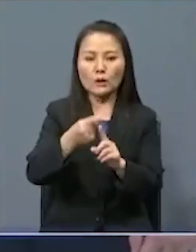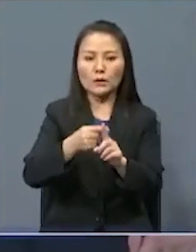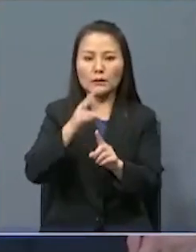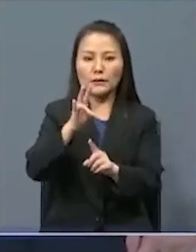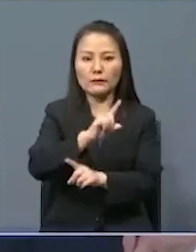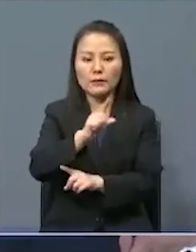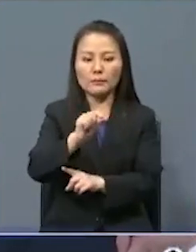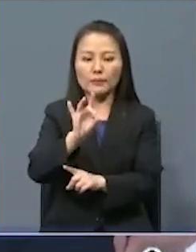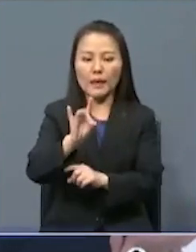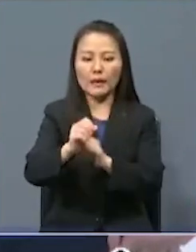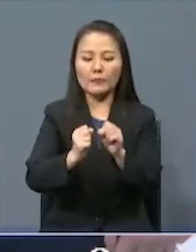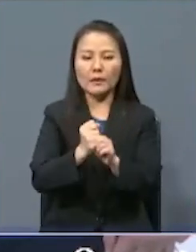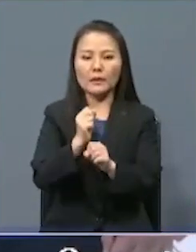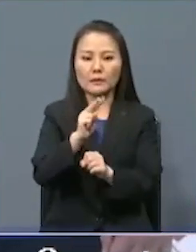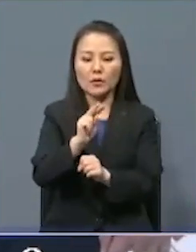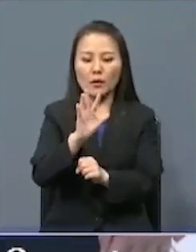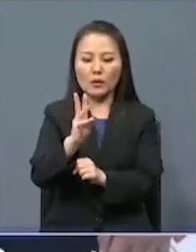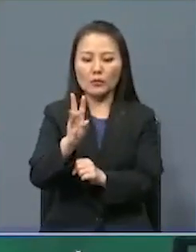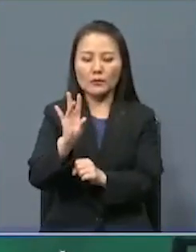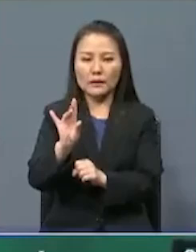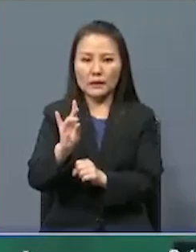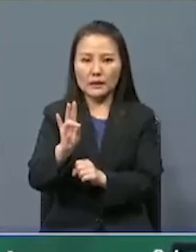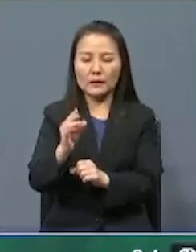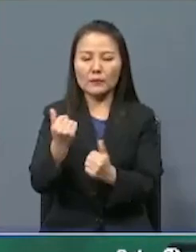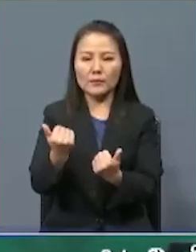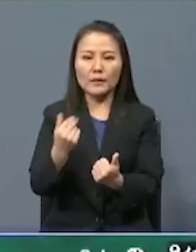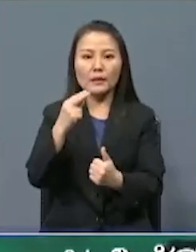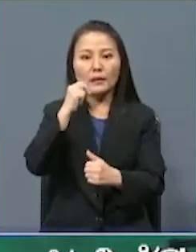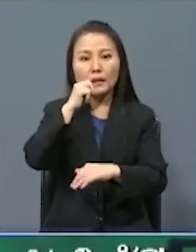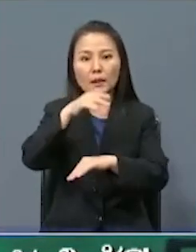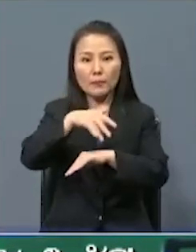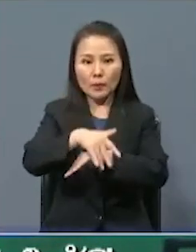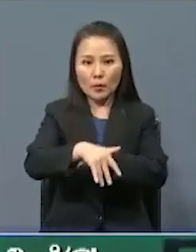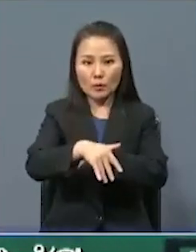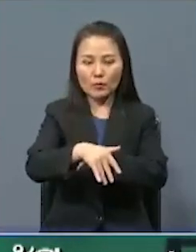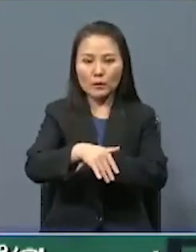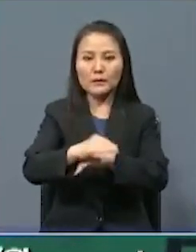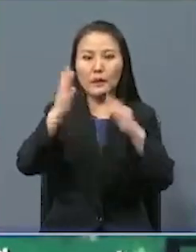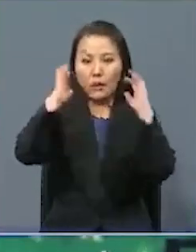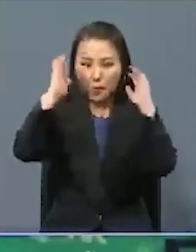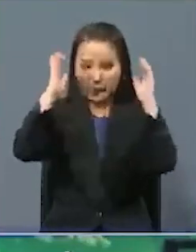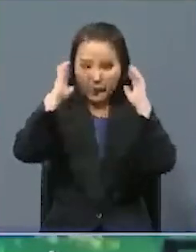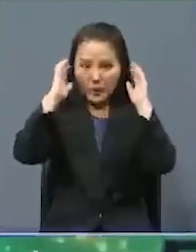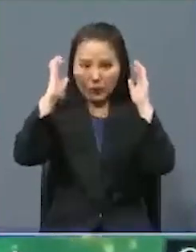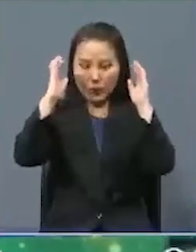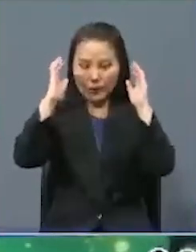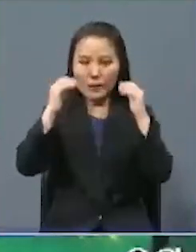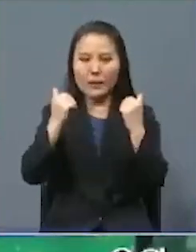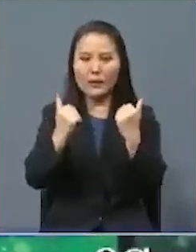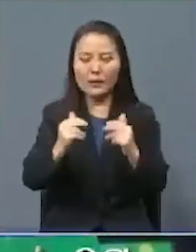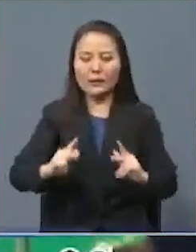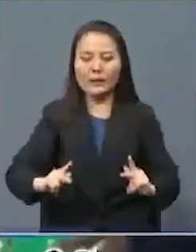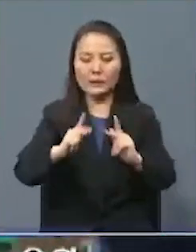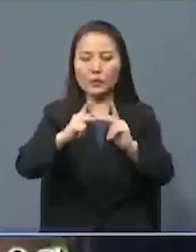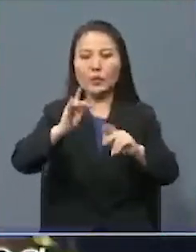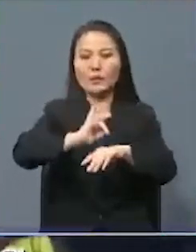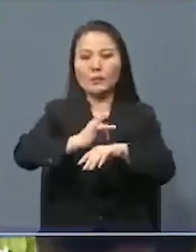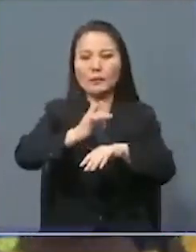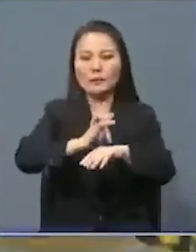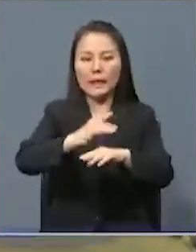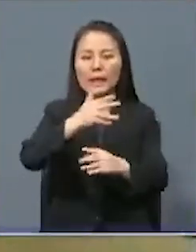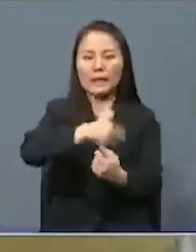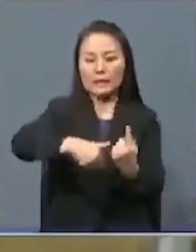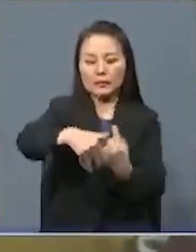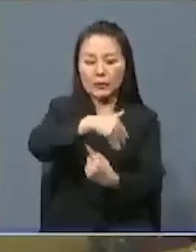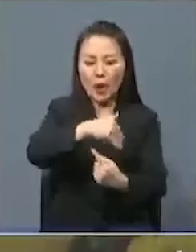กรกฎาคม 2567ที่อุทยานแห่งชาติน้ำตกสามหลั่นจังหวัดสระบุรีโดยกระทรวงทรัพยากรธรรมชาติและ